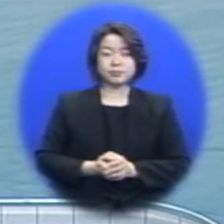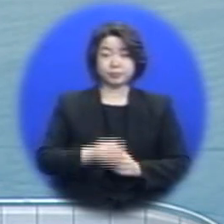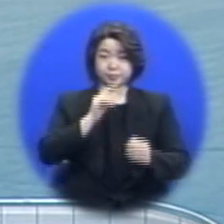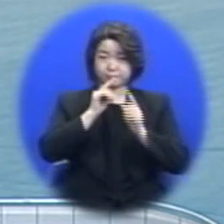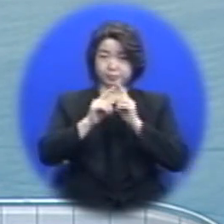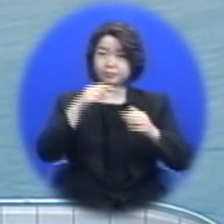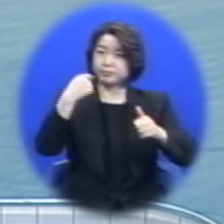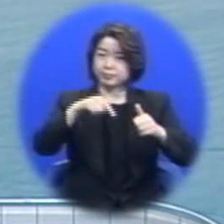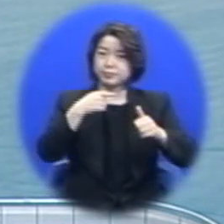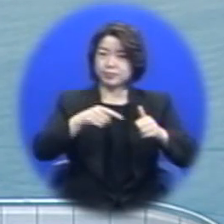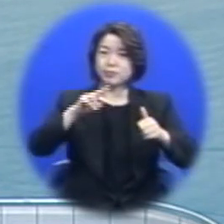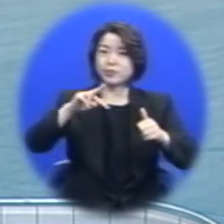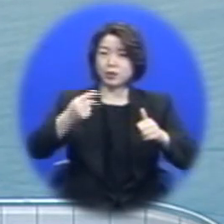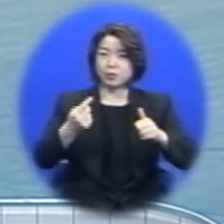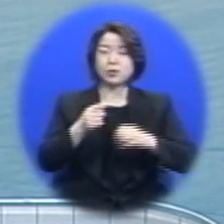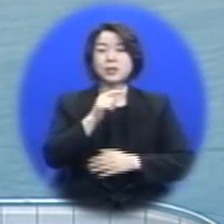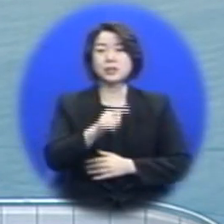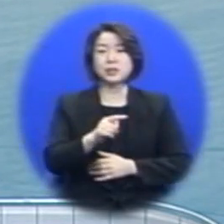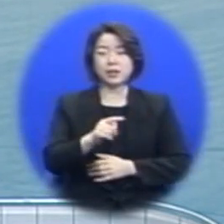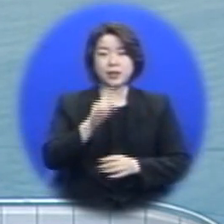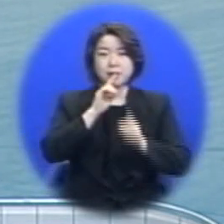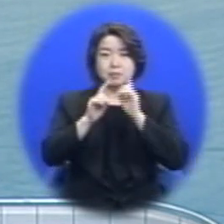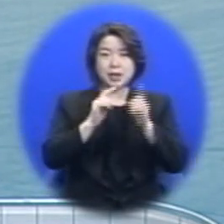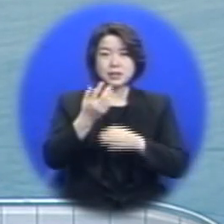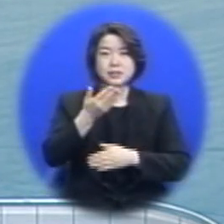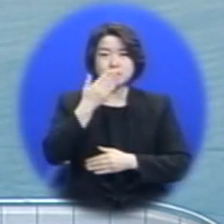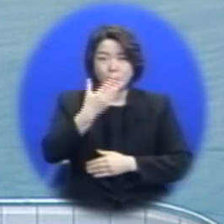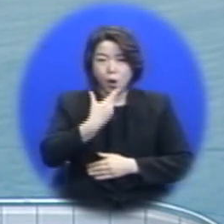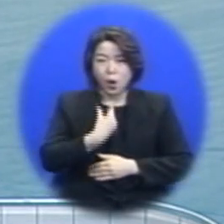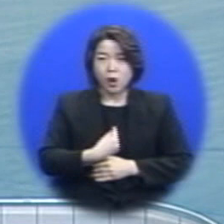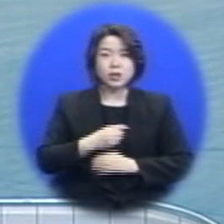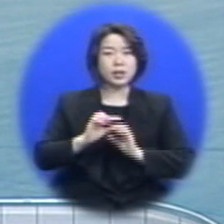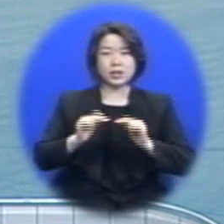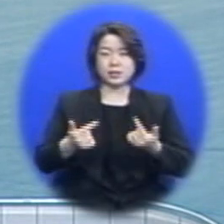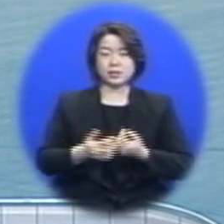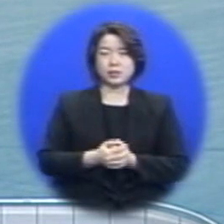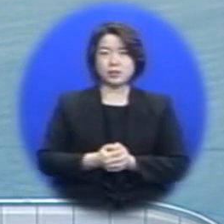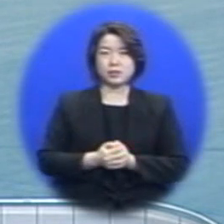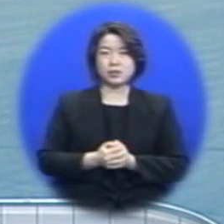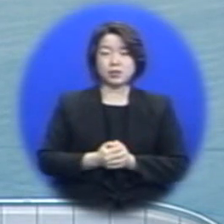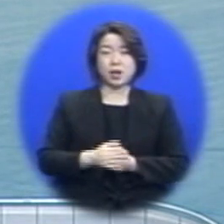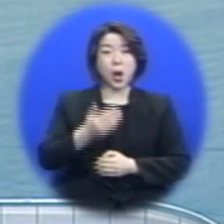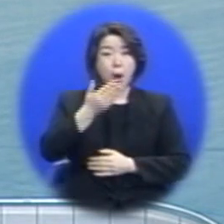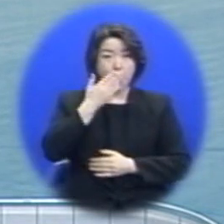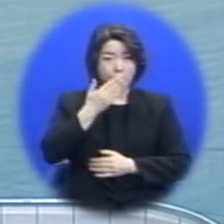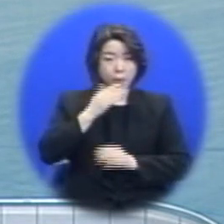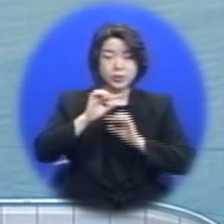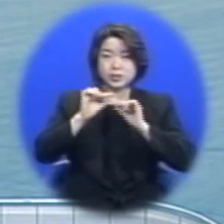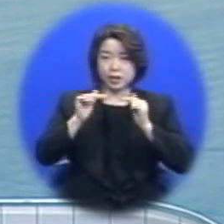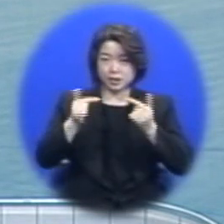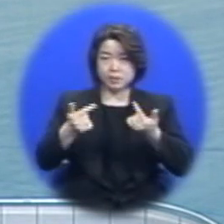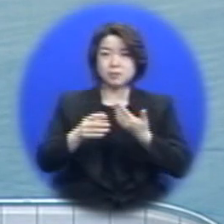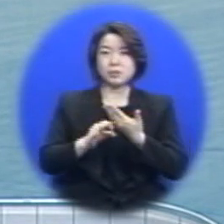말씀을 가르쳐도 그게 말씀을 먹은 건 아닙니다. 말씀을 먹지 않으면